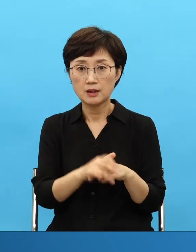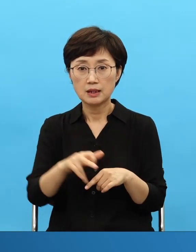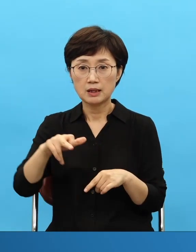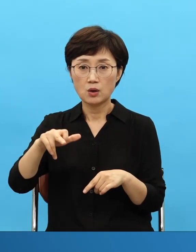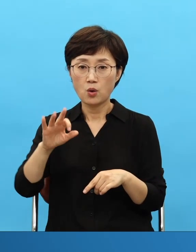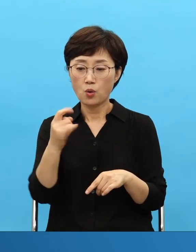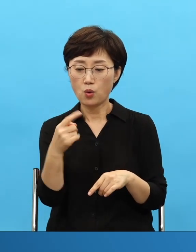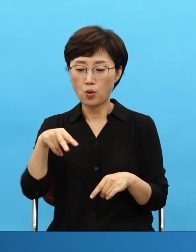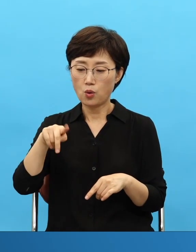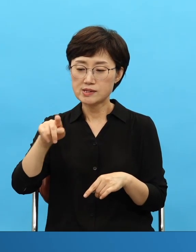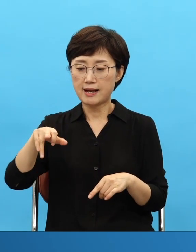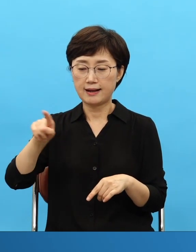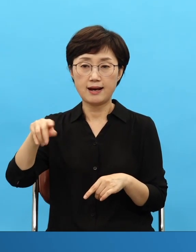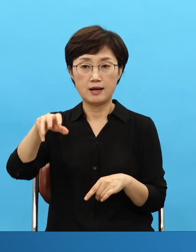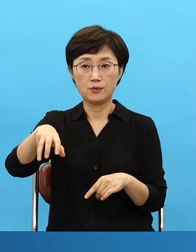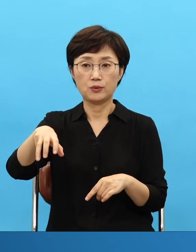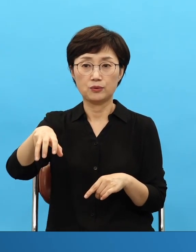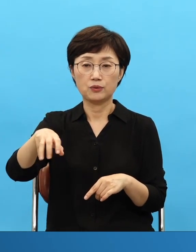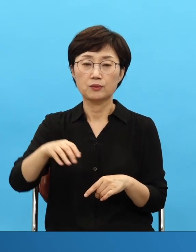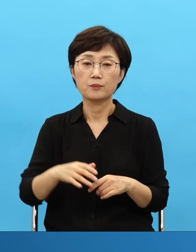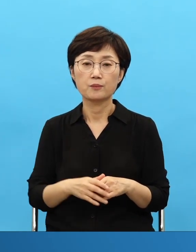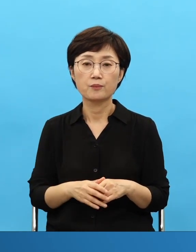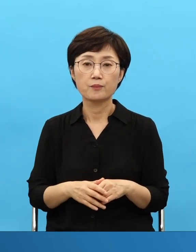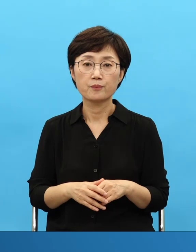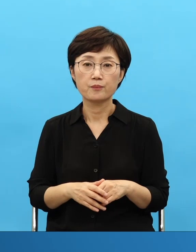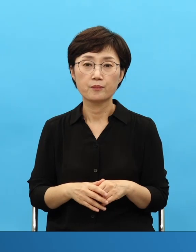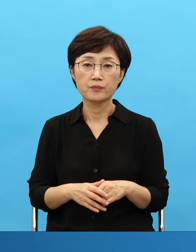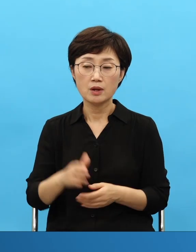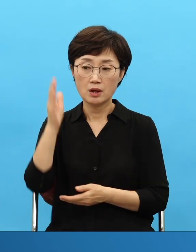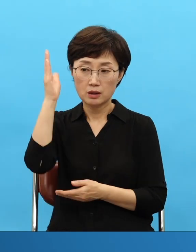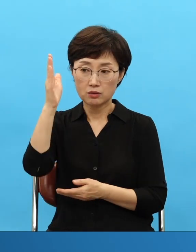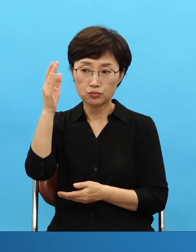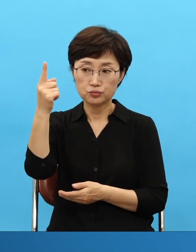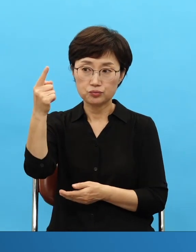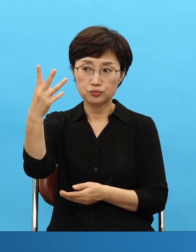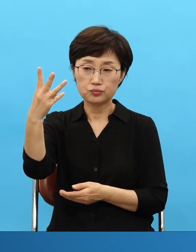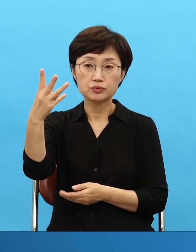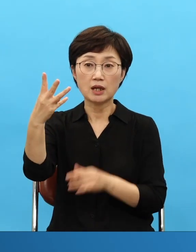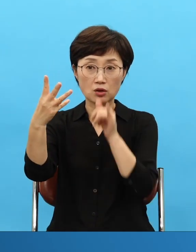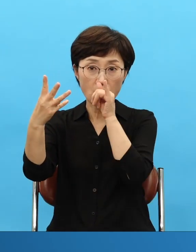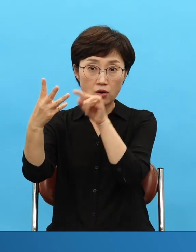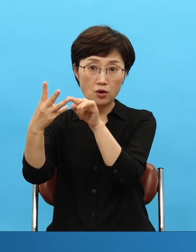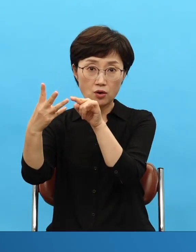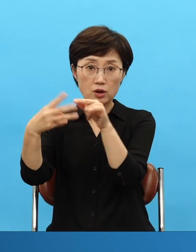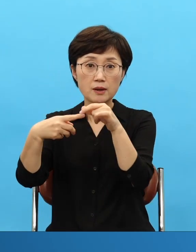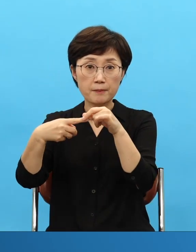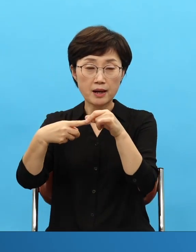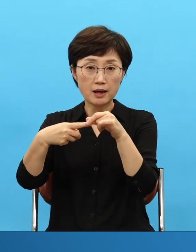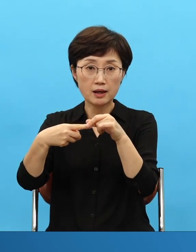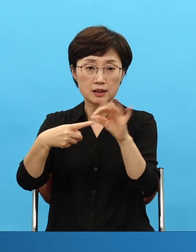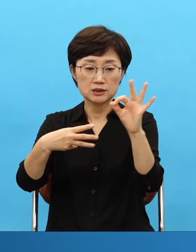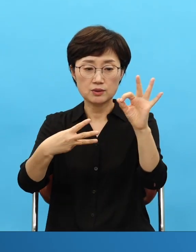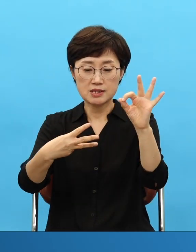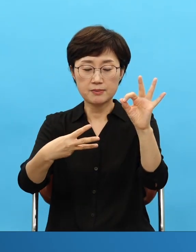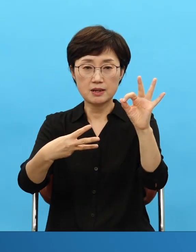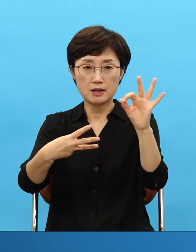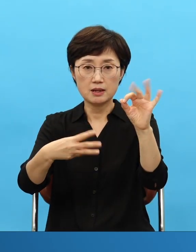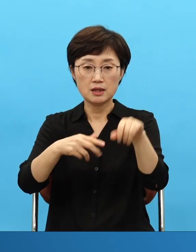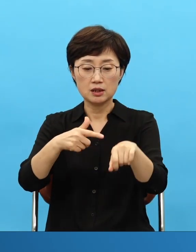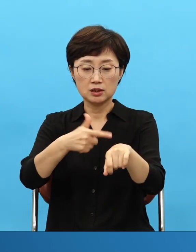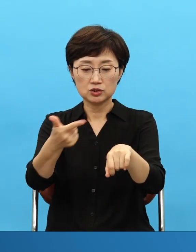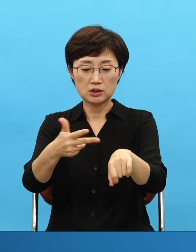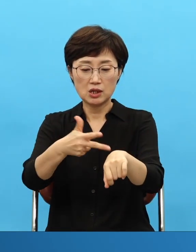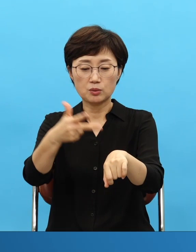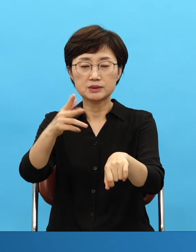오사카 센트럴에서 열립니다. 류광수 목사가 3강의 메시지를 전하며 첫날인 10월 3일 오후 7시